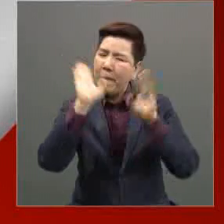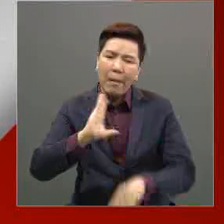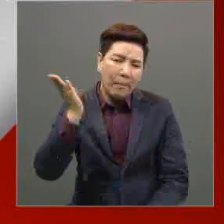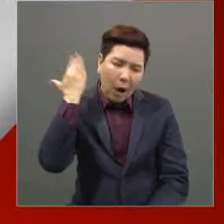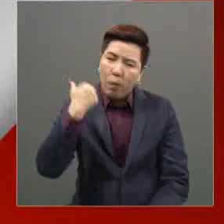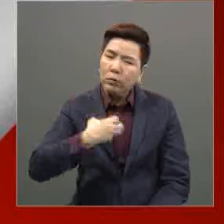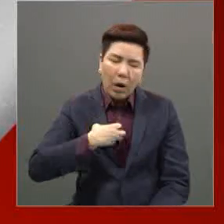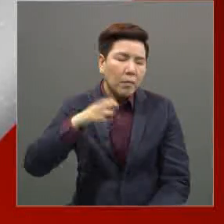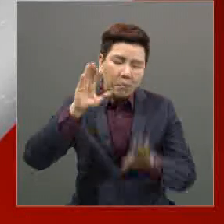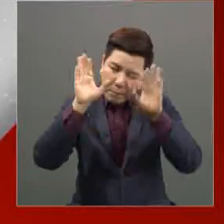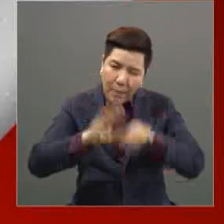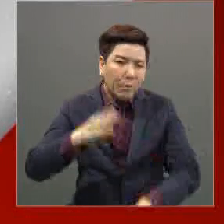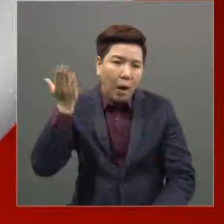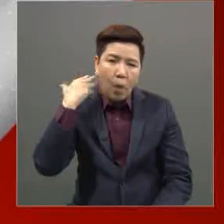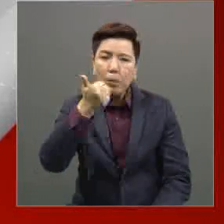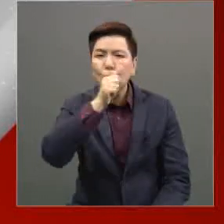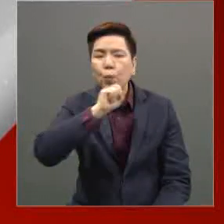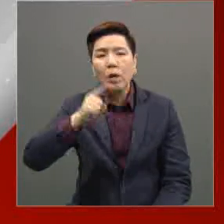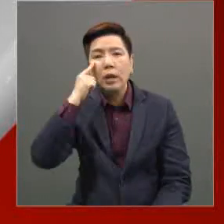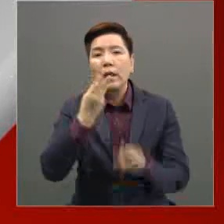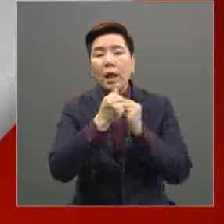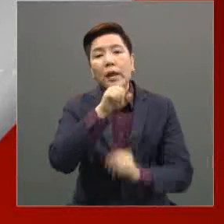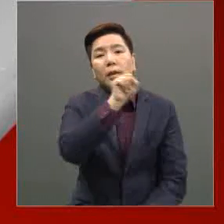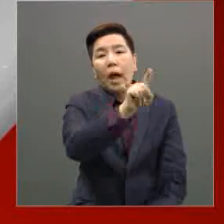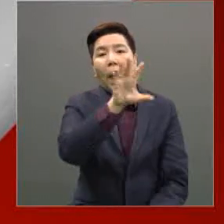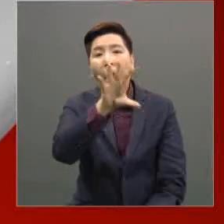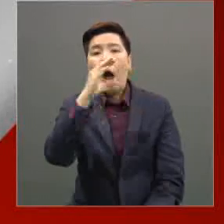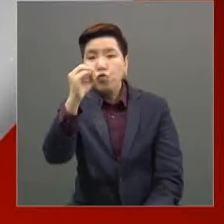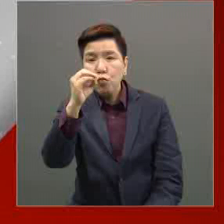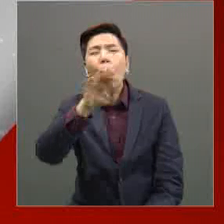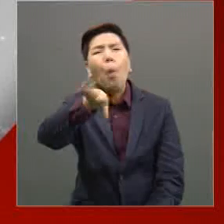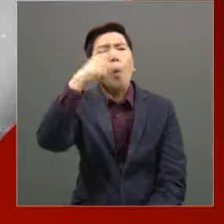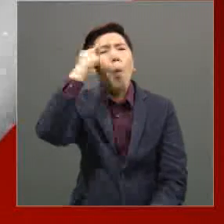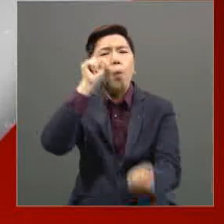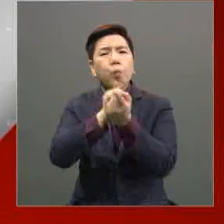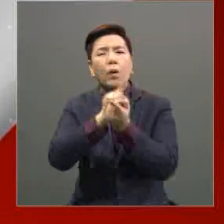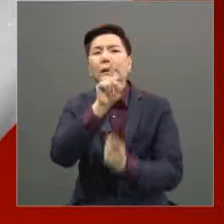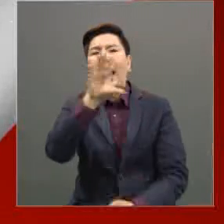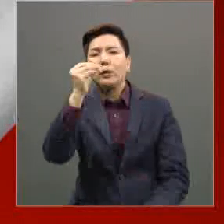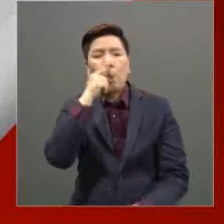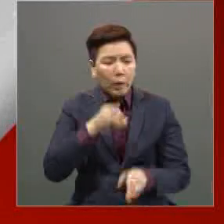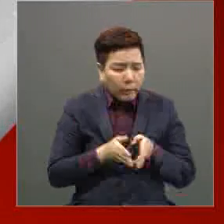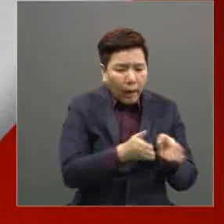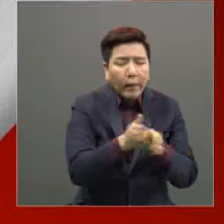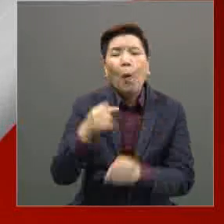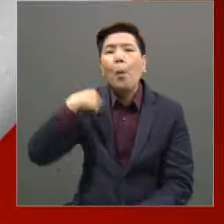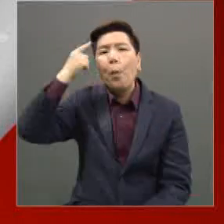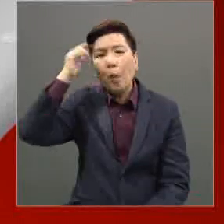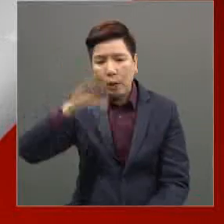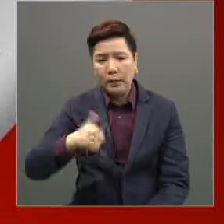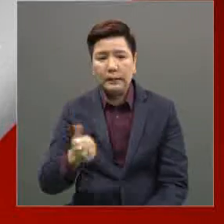มที่เคยใช้มาตั้งแต่อดีตนะครับอย่างเช่นสาย150นะที่ทุกคนก็เห็นแล้วเข้าใจว่าไปไหนนะครับขณะ